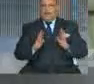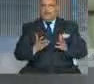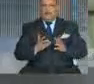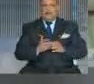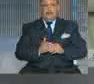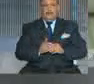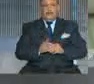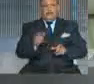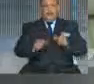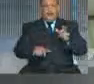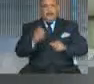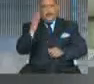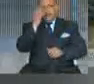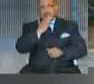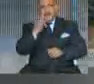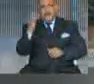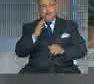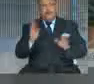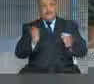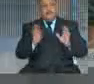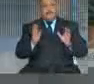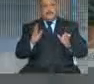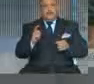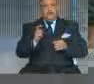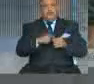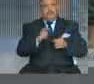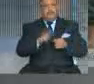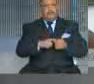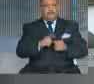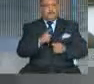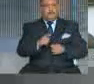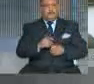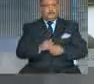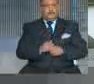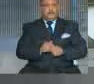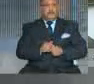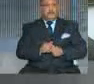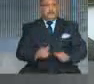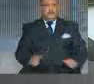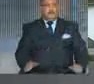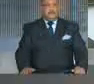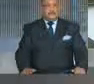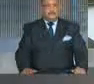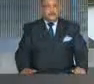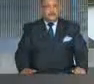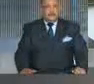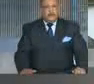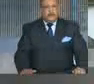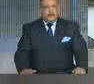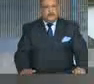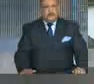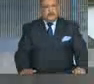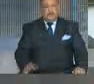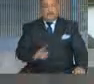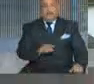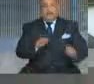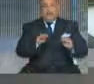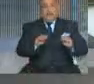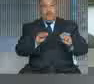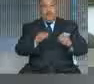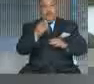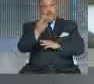مكتب المنستير لجمعية المتوسطة الدولية لتنمية الثقافات. اللقاء هذا هو لقاء هام بالنسبة لنا في الجهة